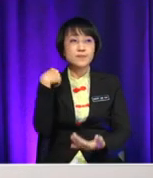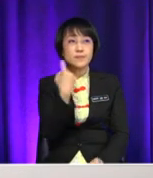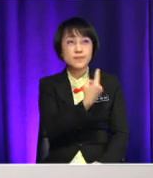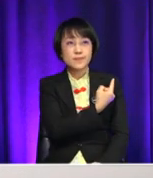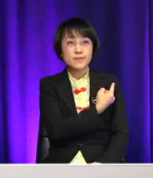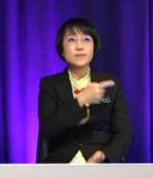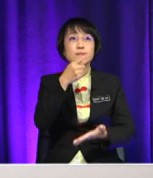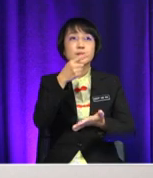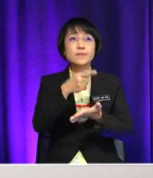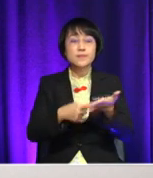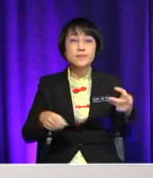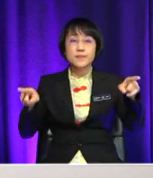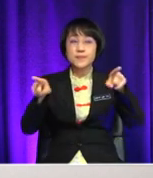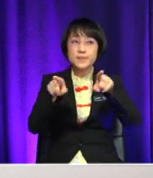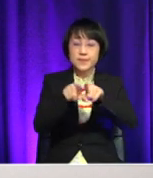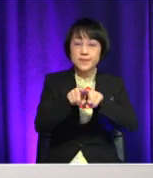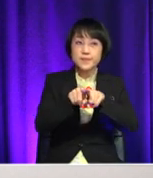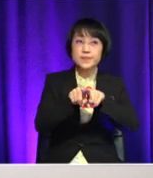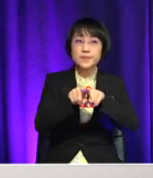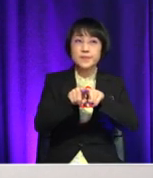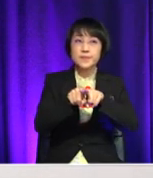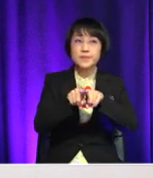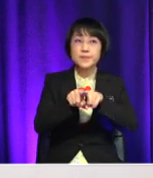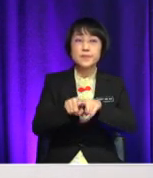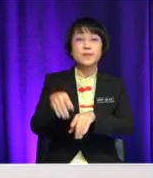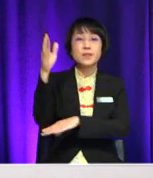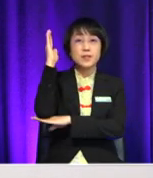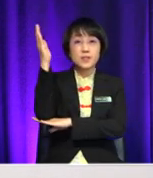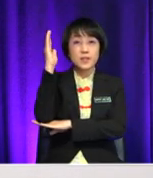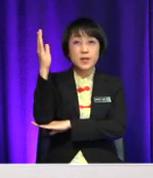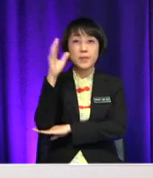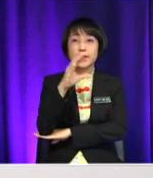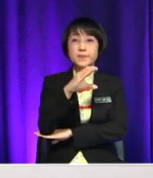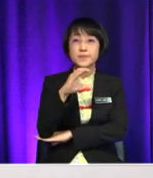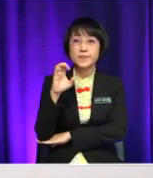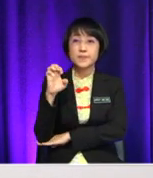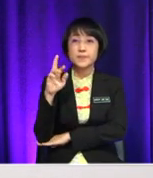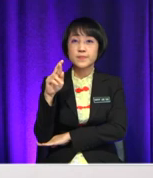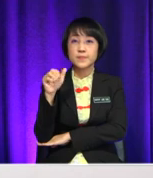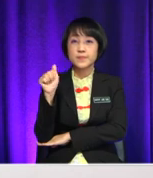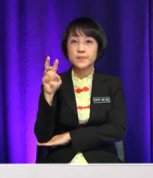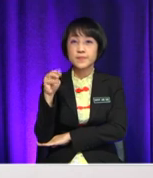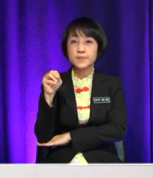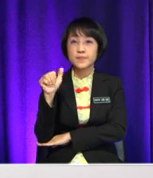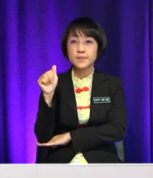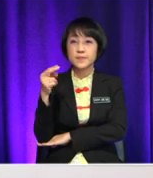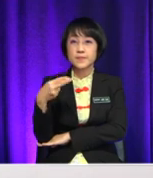bersamaan tentang ceramah dan sederhana siapapun saja